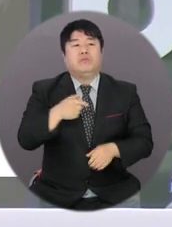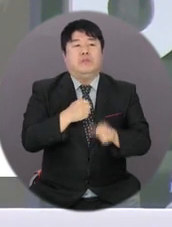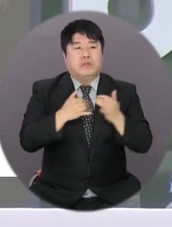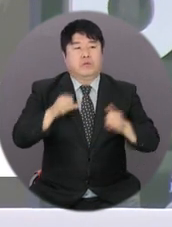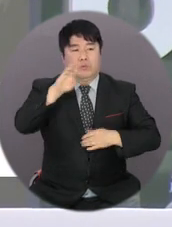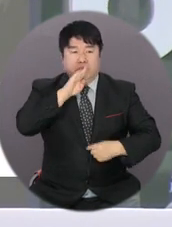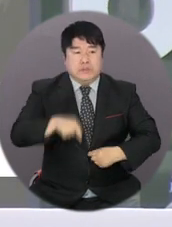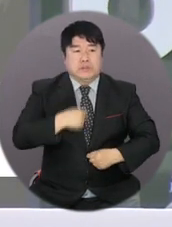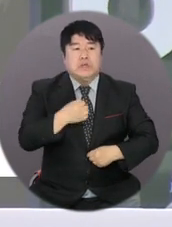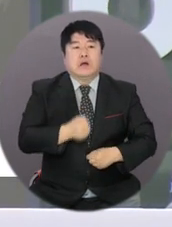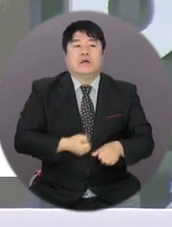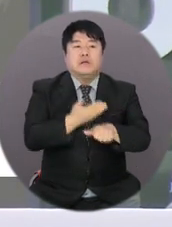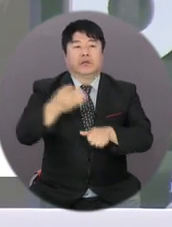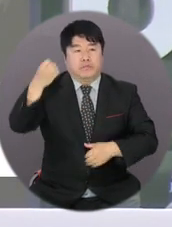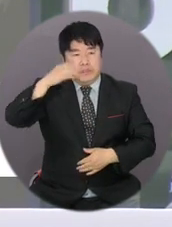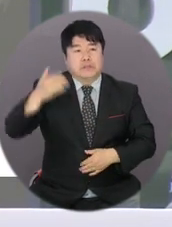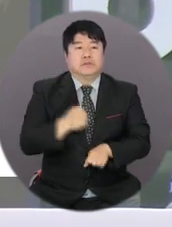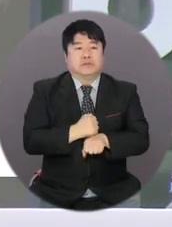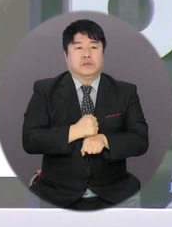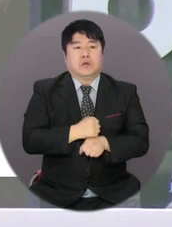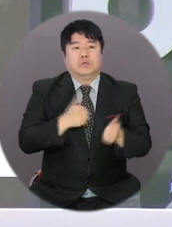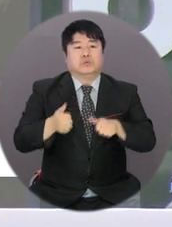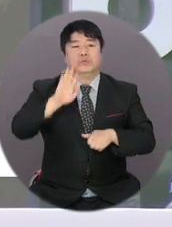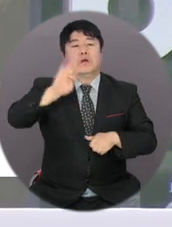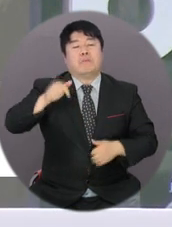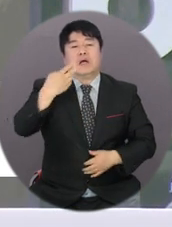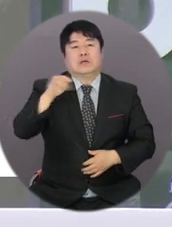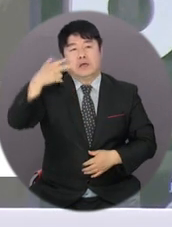광주의 진실을 알리는 빛이 되었던 고 박내전 열사,